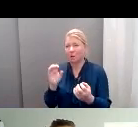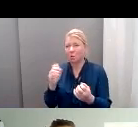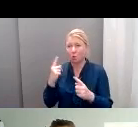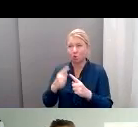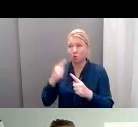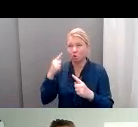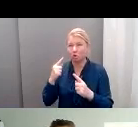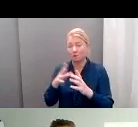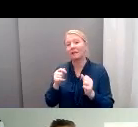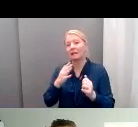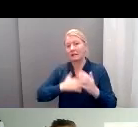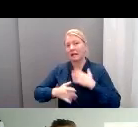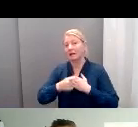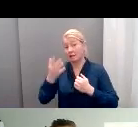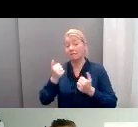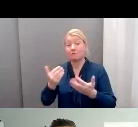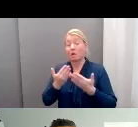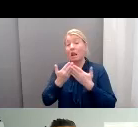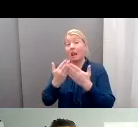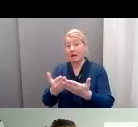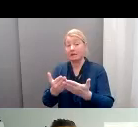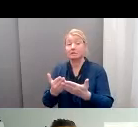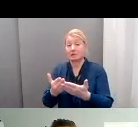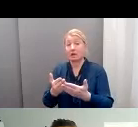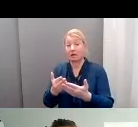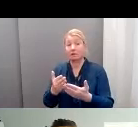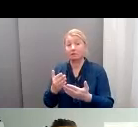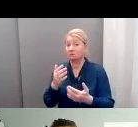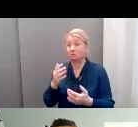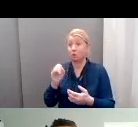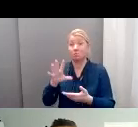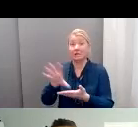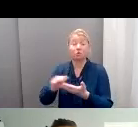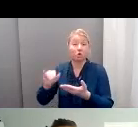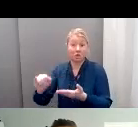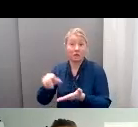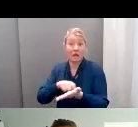läsa vidare om rapportresultaten i rapporten helt enkelt, som finns